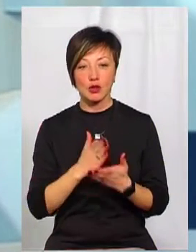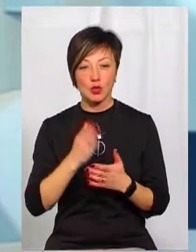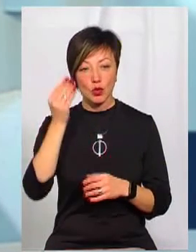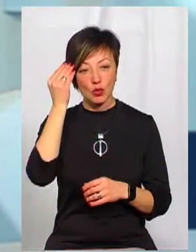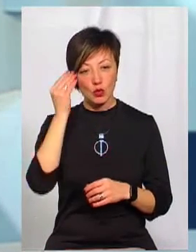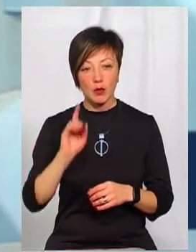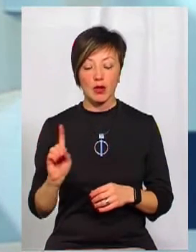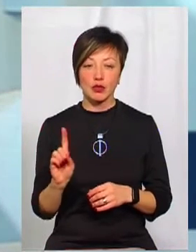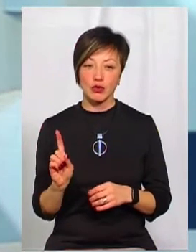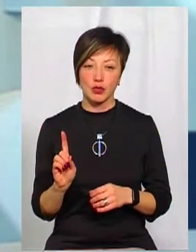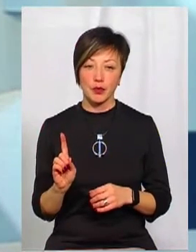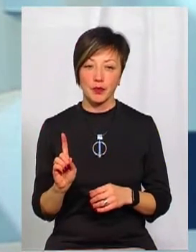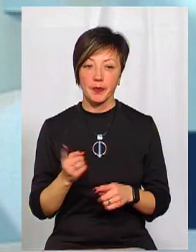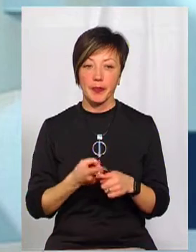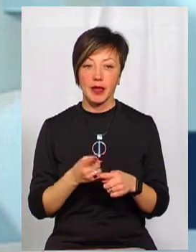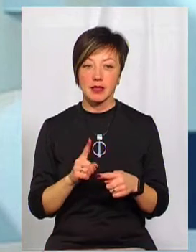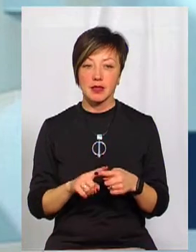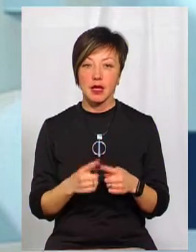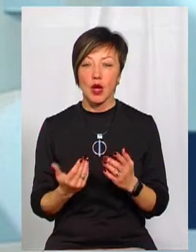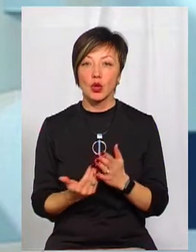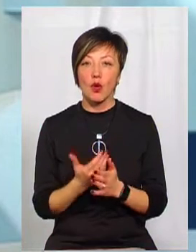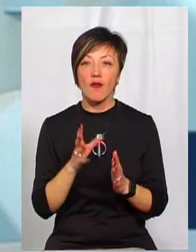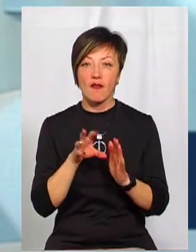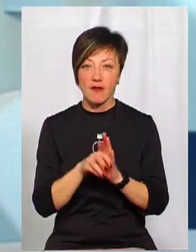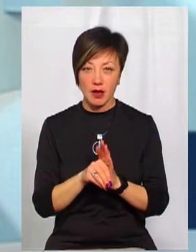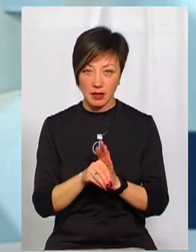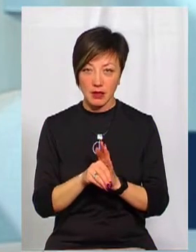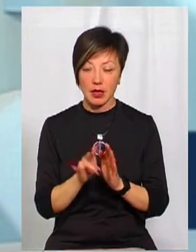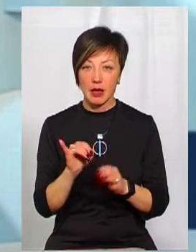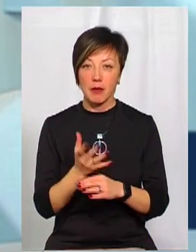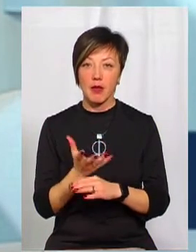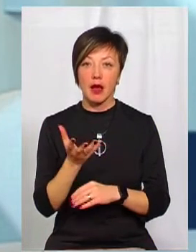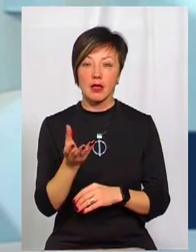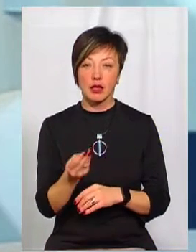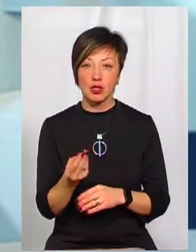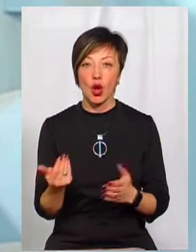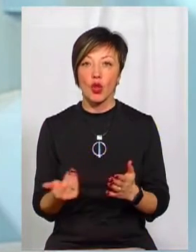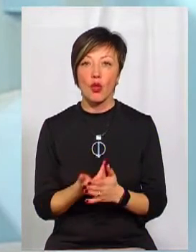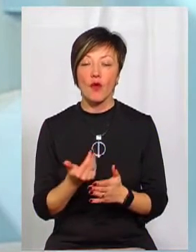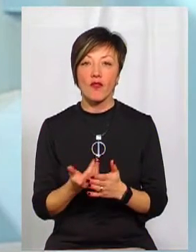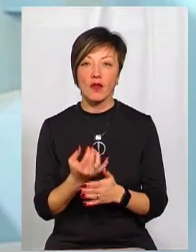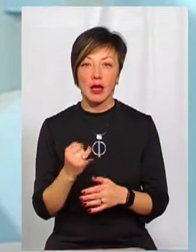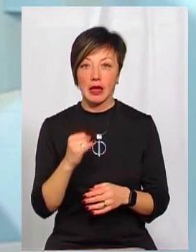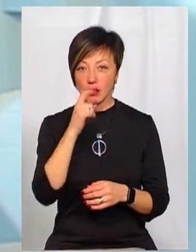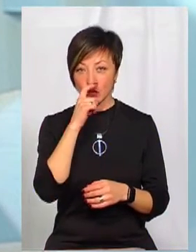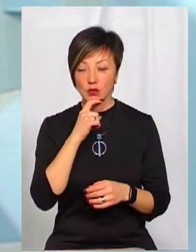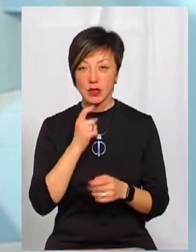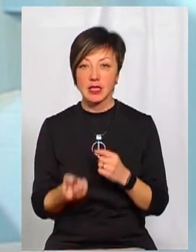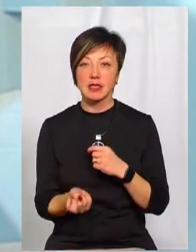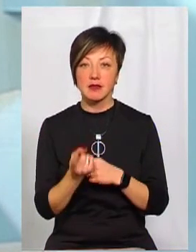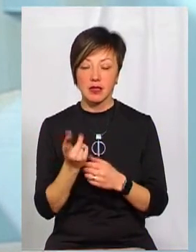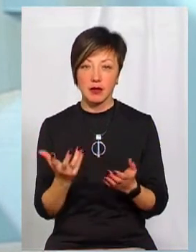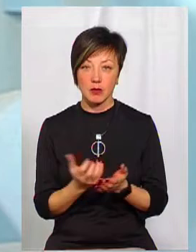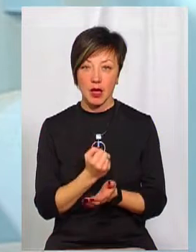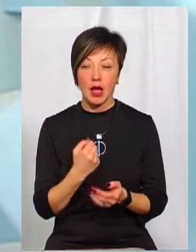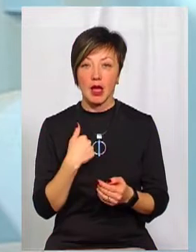думка, що це якесь нововведення і платіж якийсь новий, і незрозуміло, звідки він